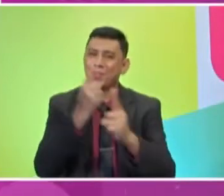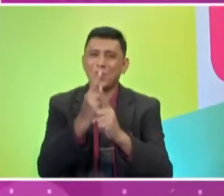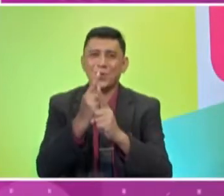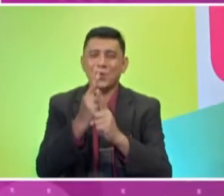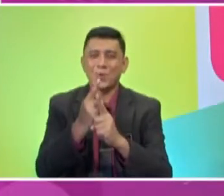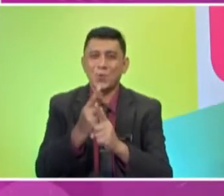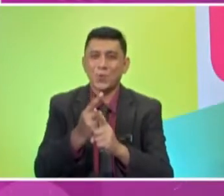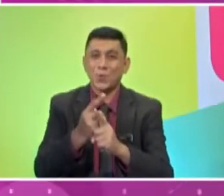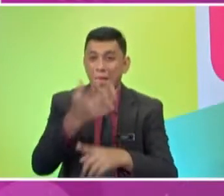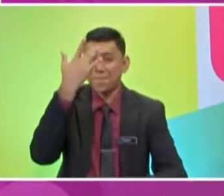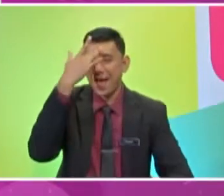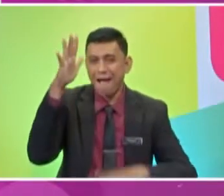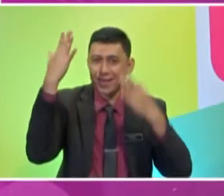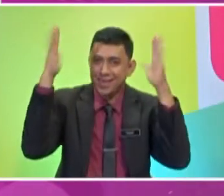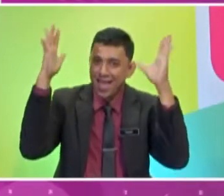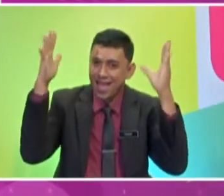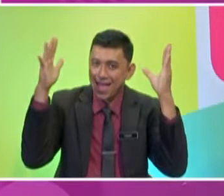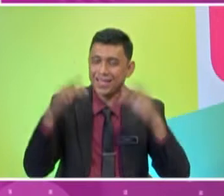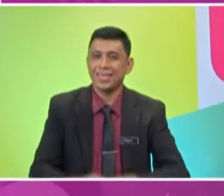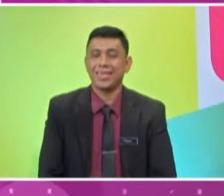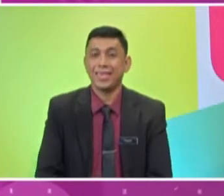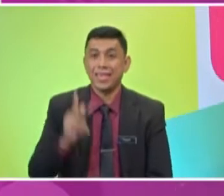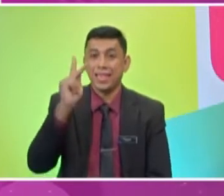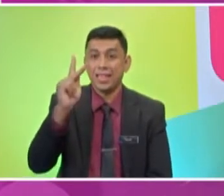Betul. Yeay, motosikal.